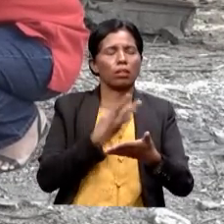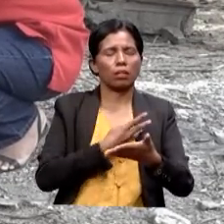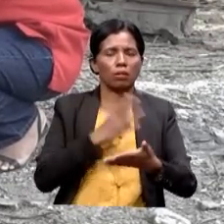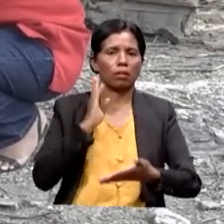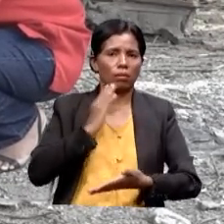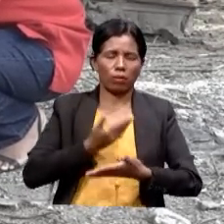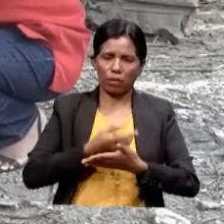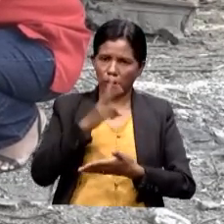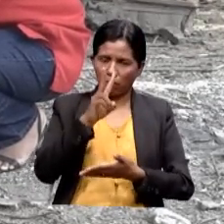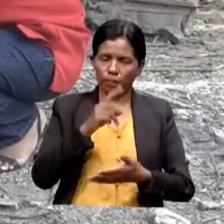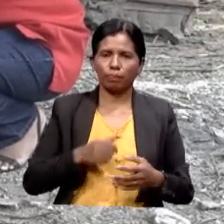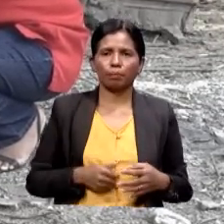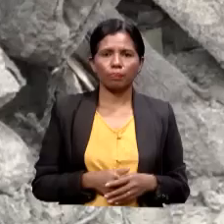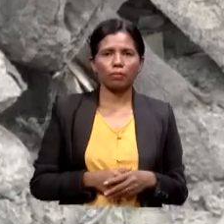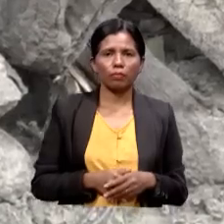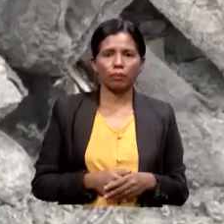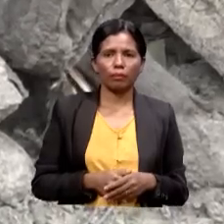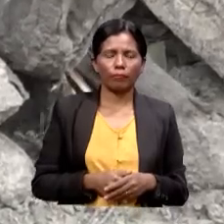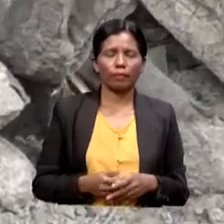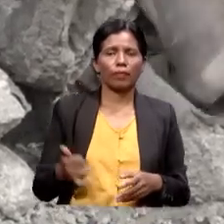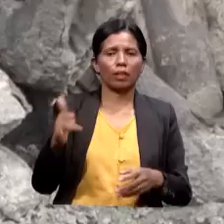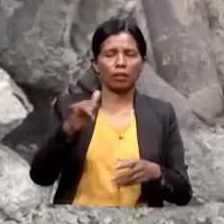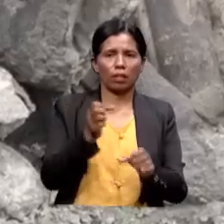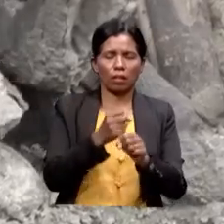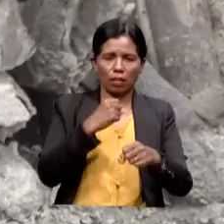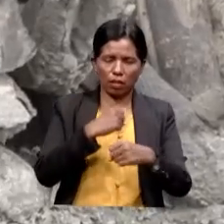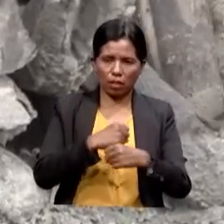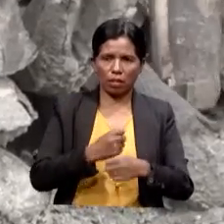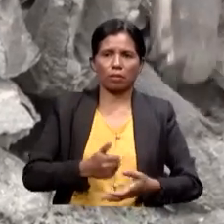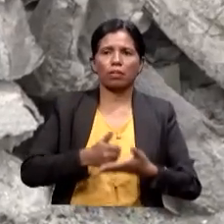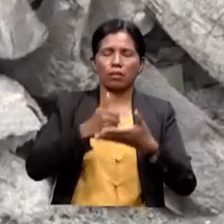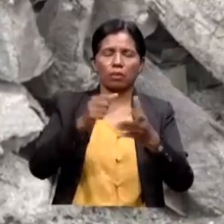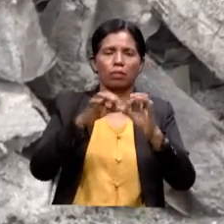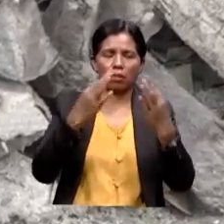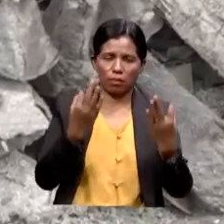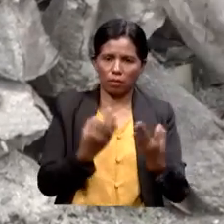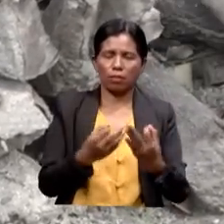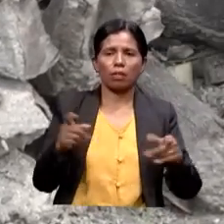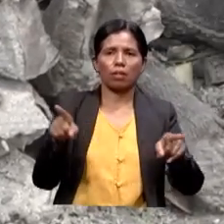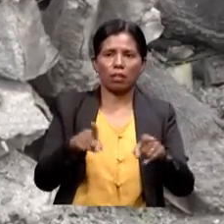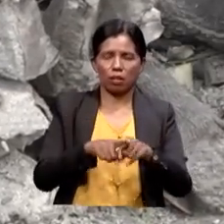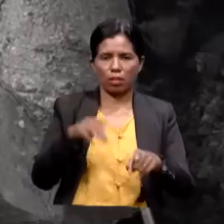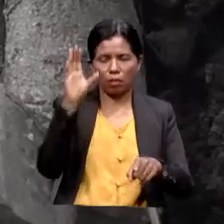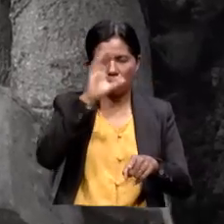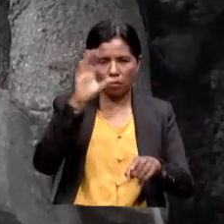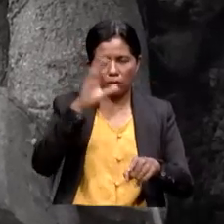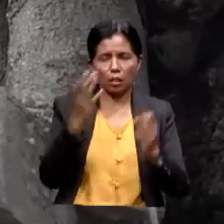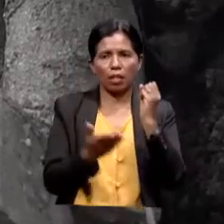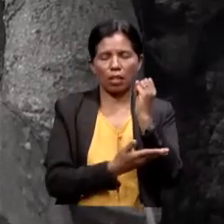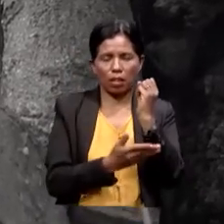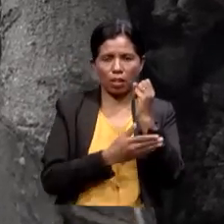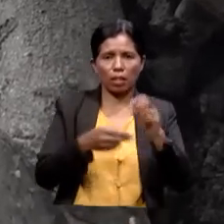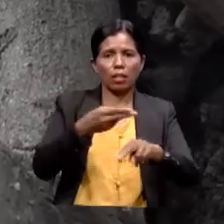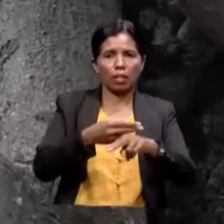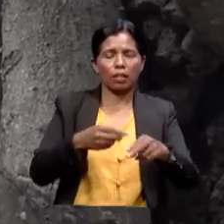nain rua. Meus ne be sira rua halao atau sustenta familia maka, bukai maran, kesi no